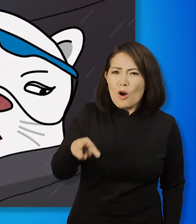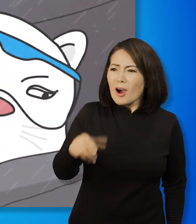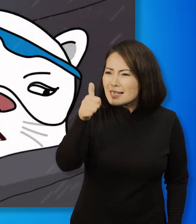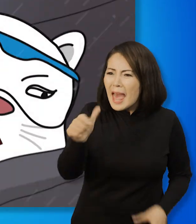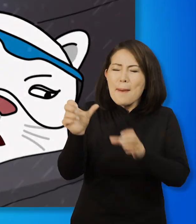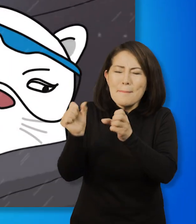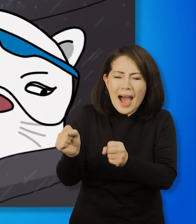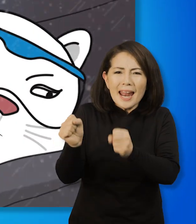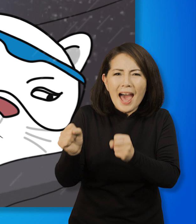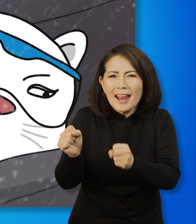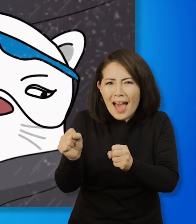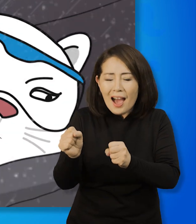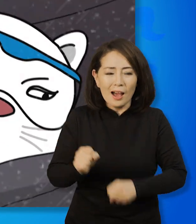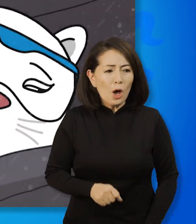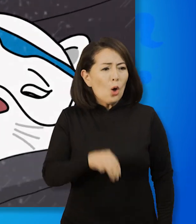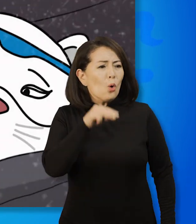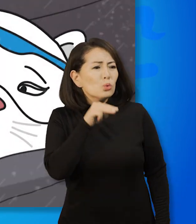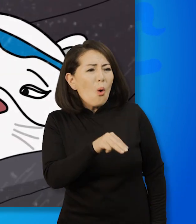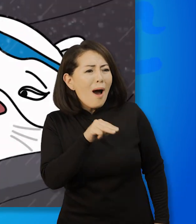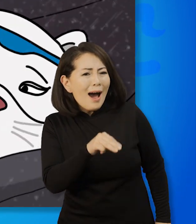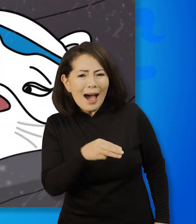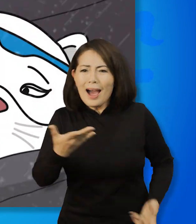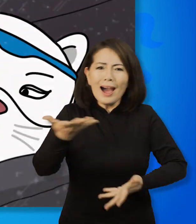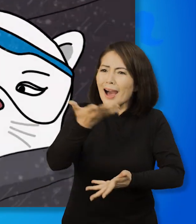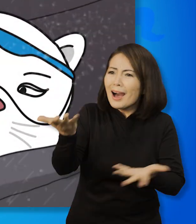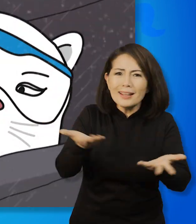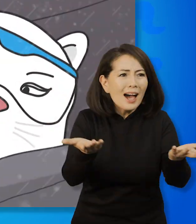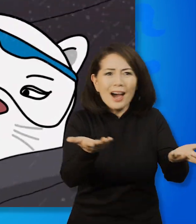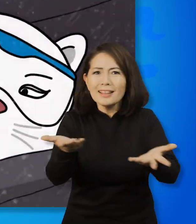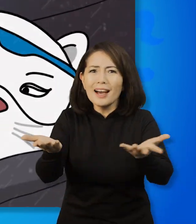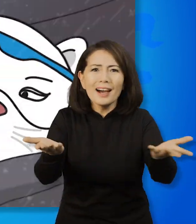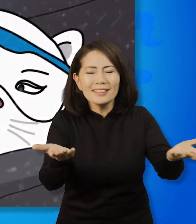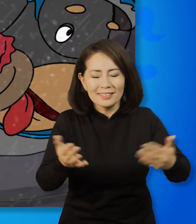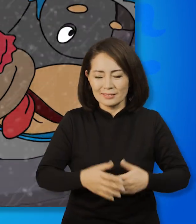Мөнхөө сайн бараарай. Тунхаа хаана?